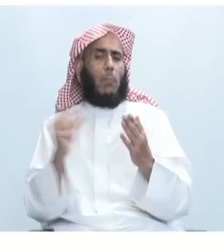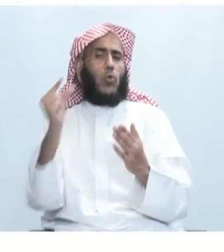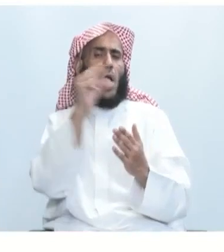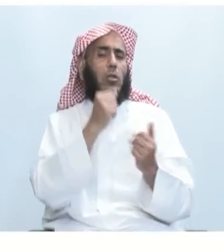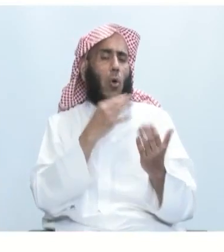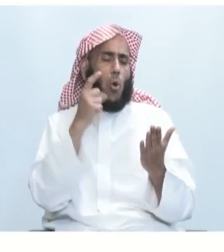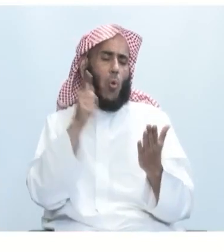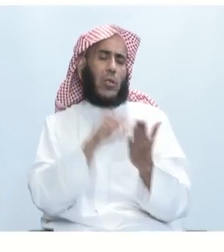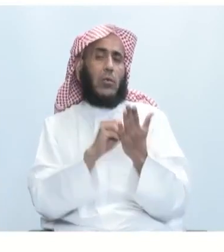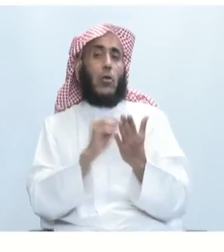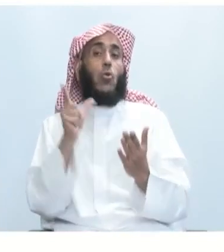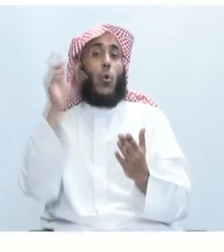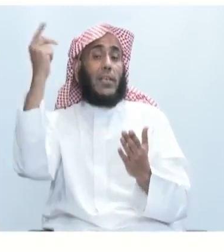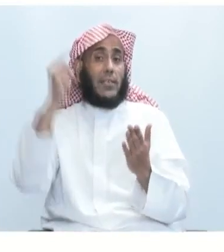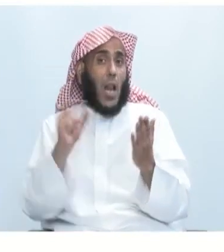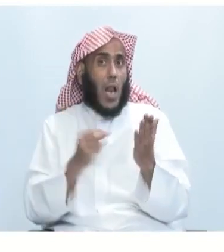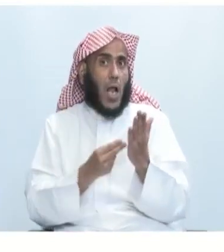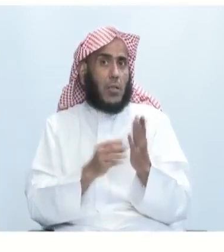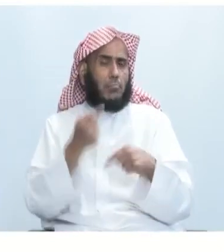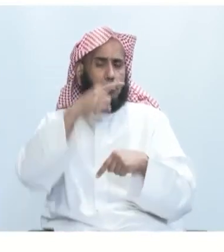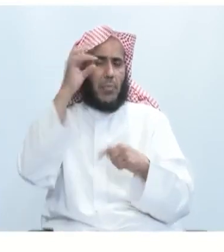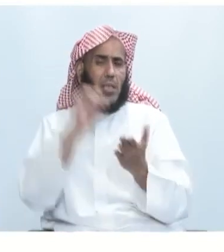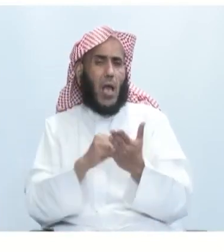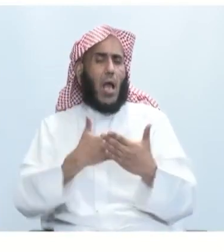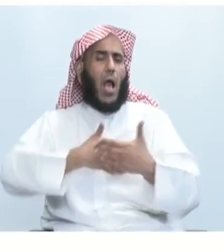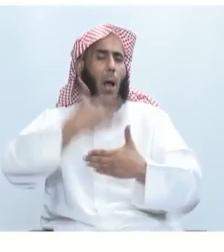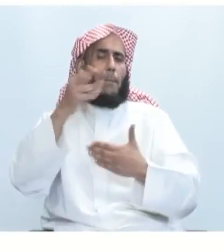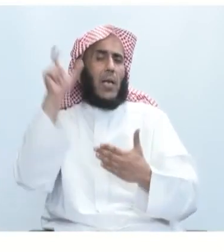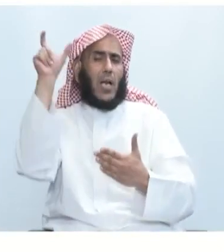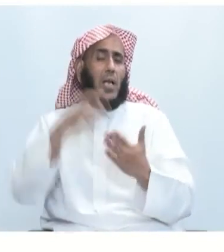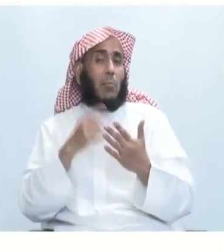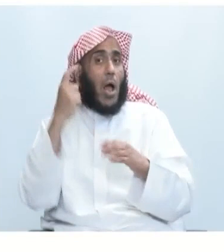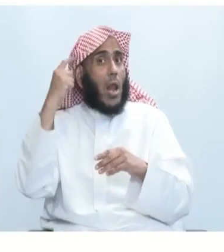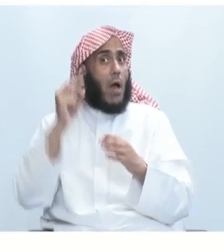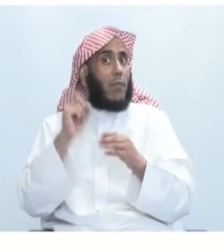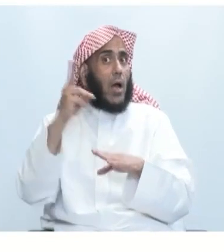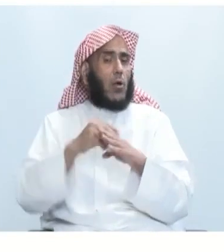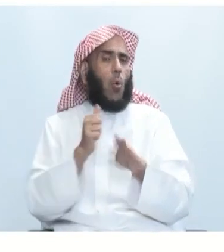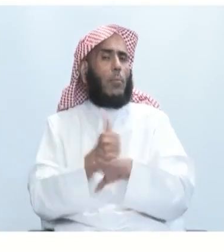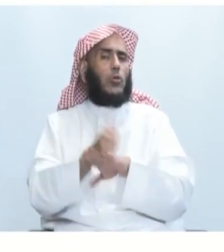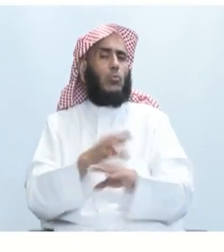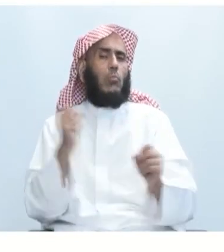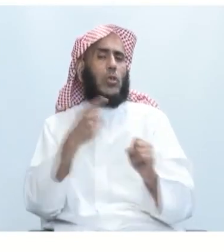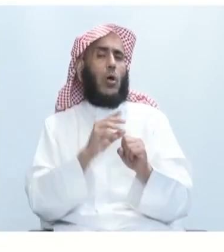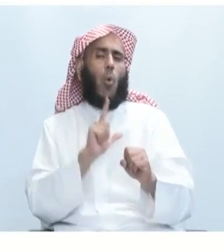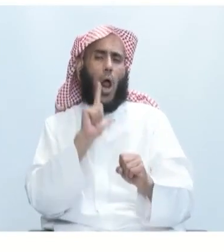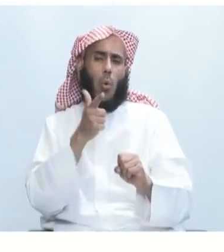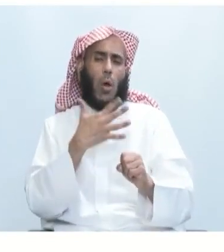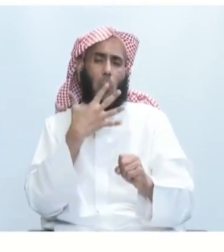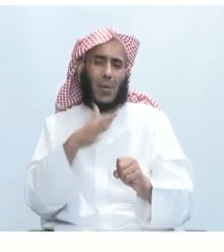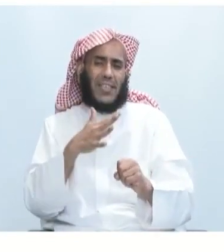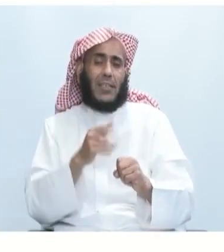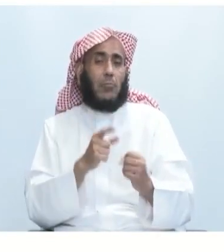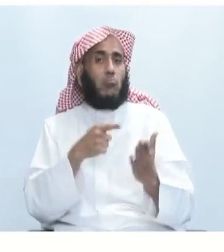ولغته لغه الكاتب اذا عبر الكاتب عن افكاره وباسلوب مباشر ولغه مبسطه